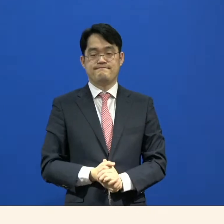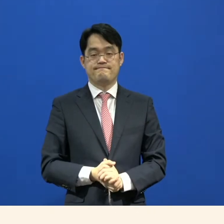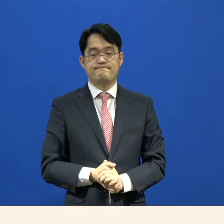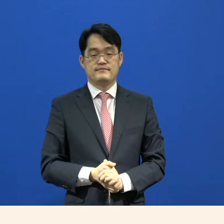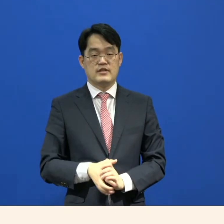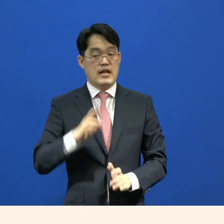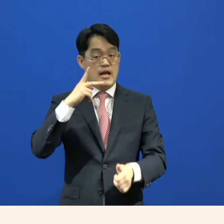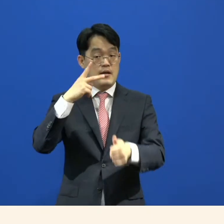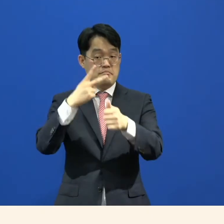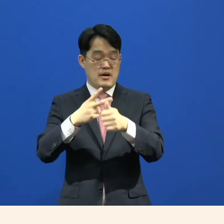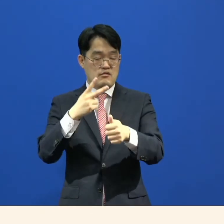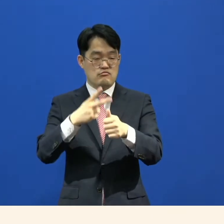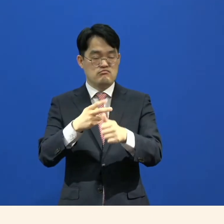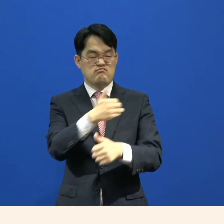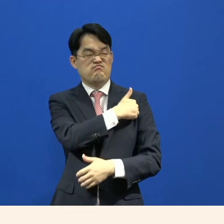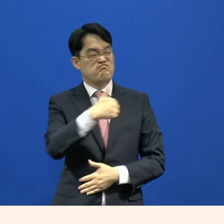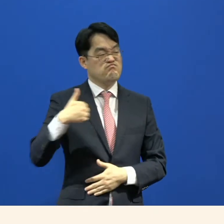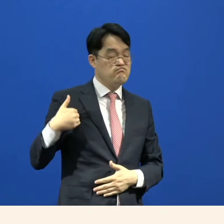바울은 너무도 당당합니다.